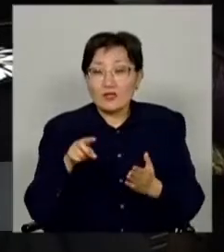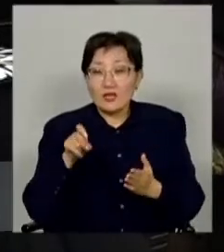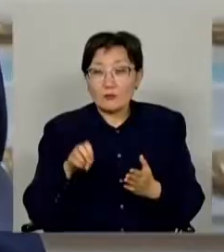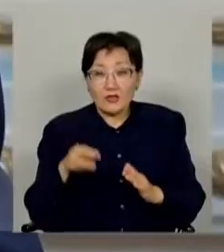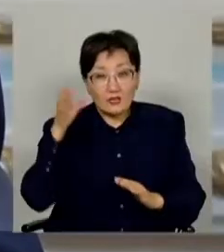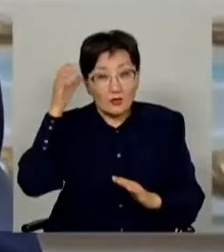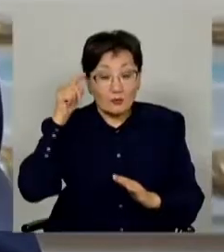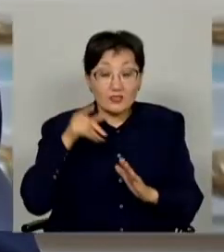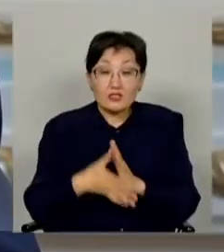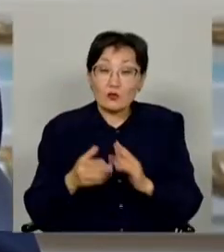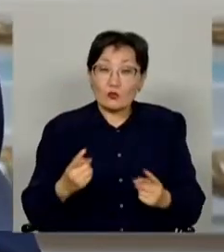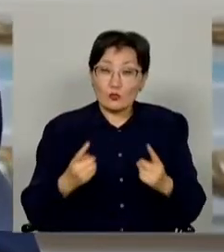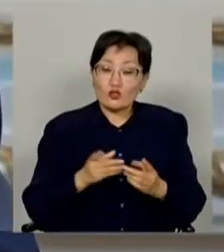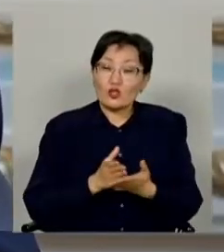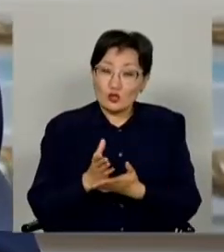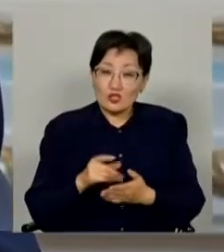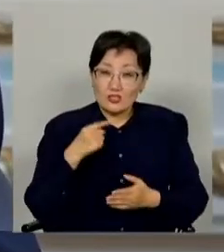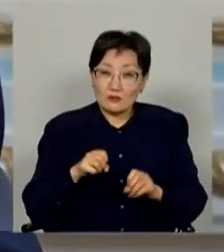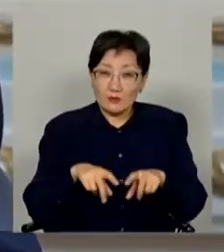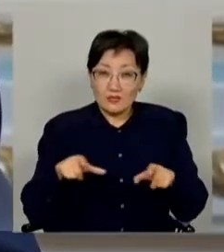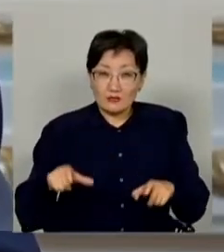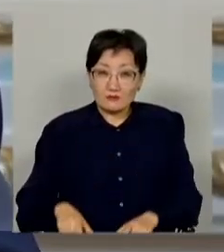ғылымына қосылған зор үлес, дейді мамандар.